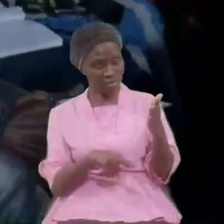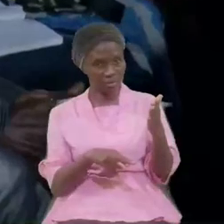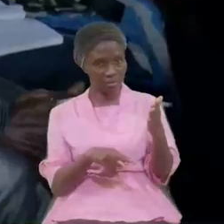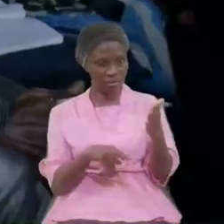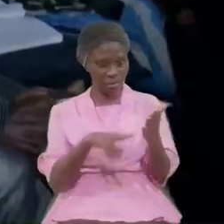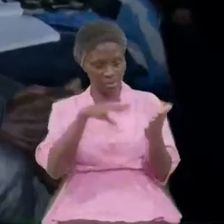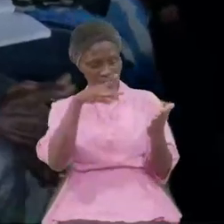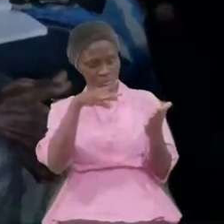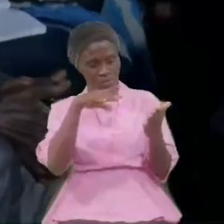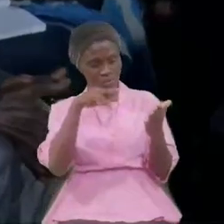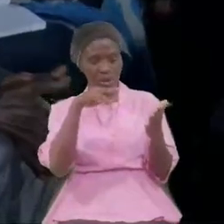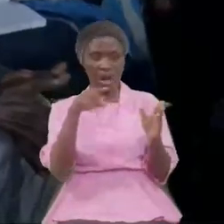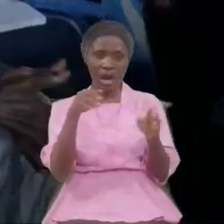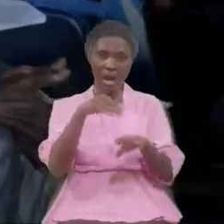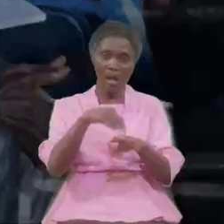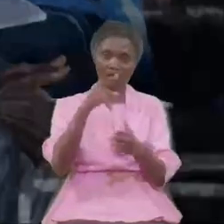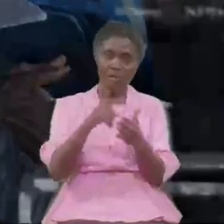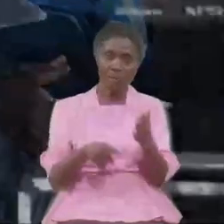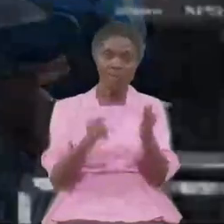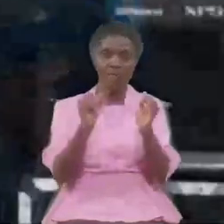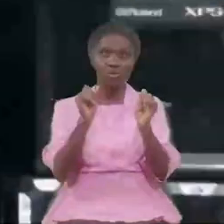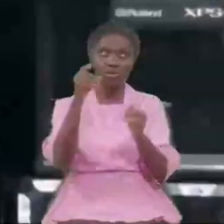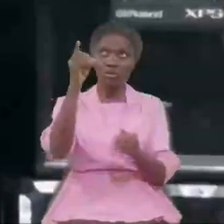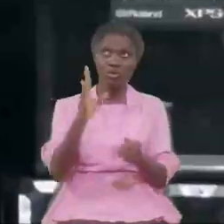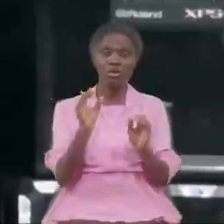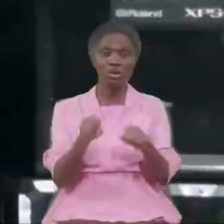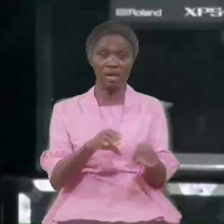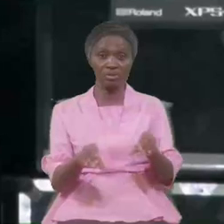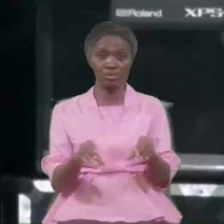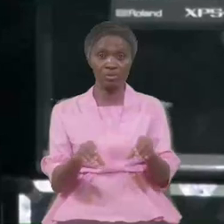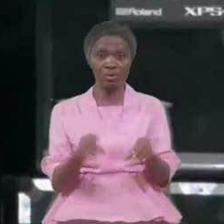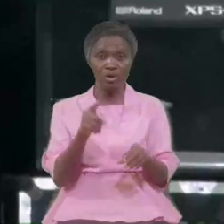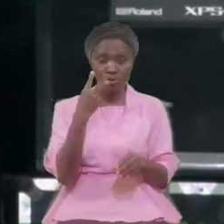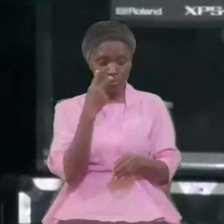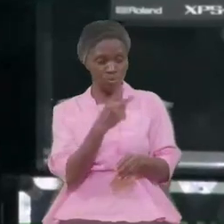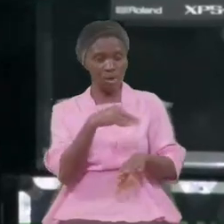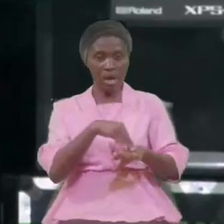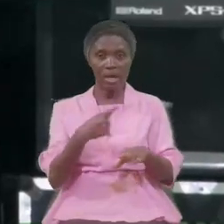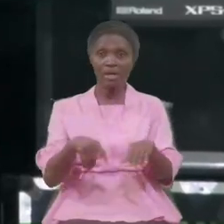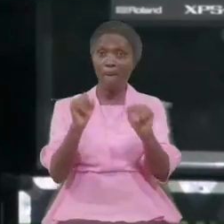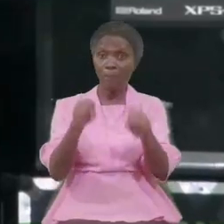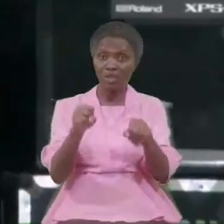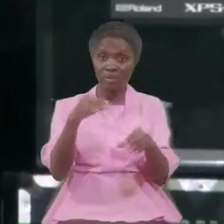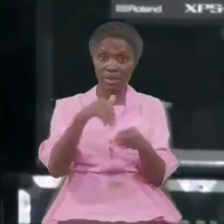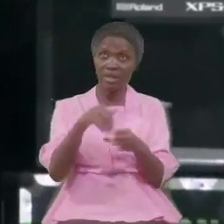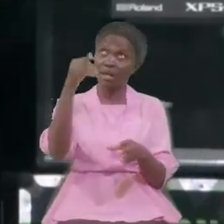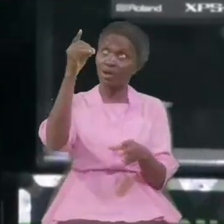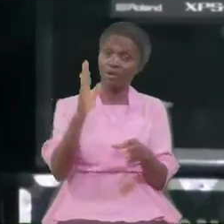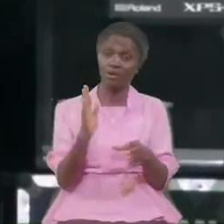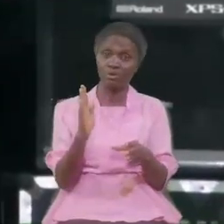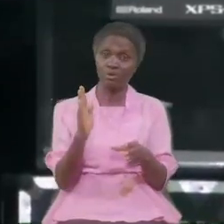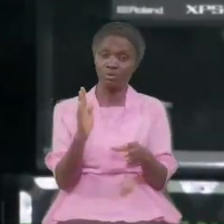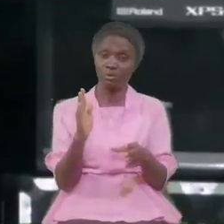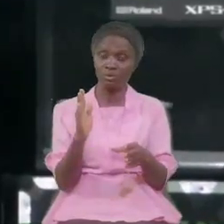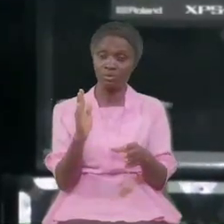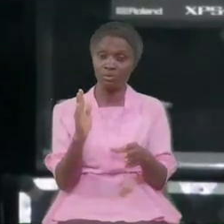Comme vous allez voir ce que Dieu peut faire, Nous allons voir les possibilités en Dieu.